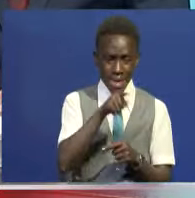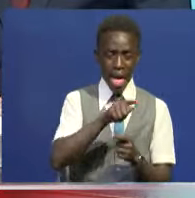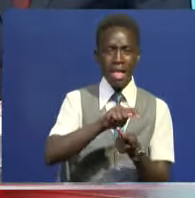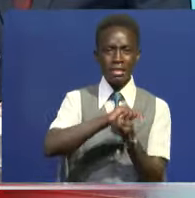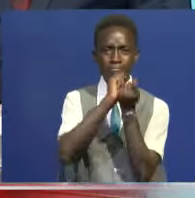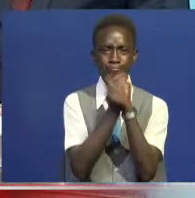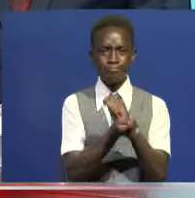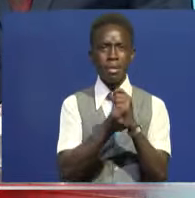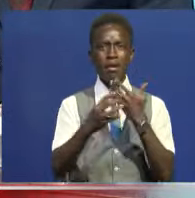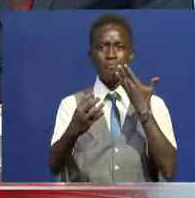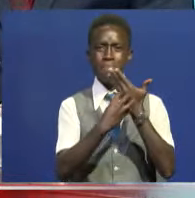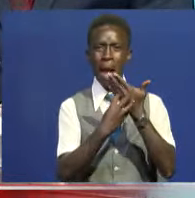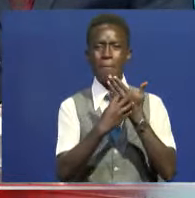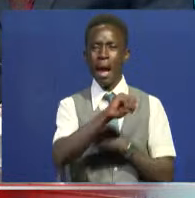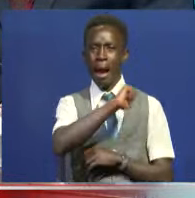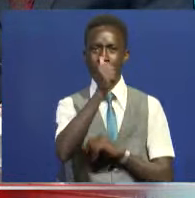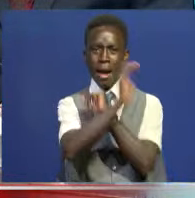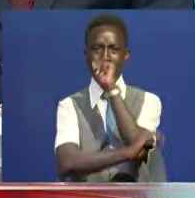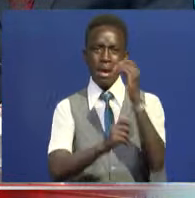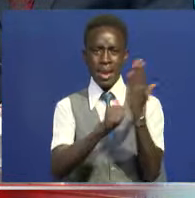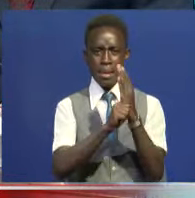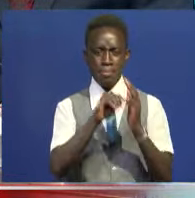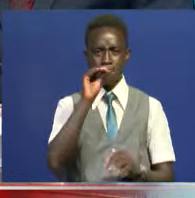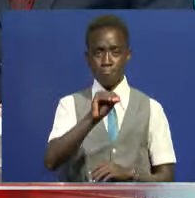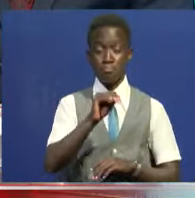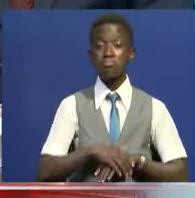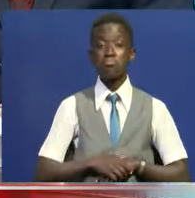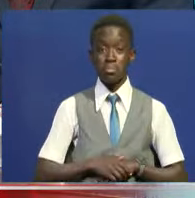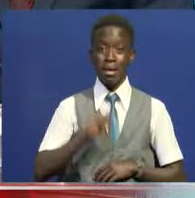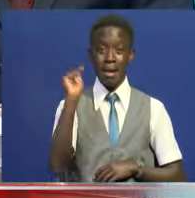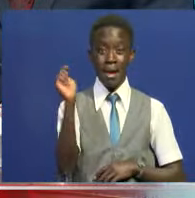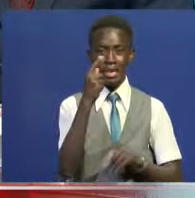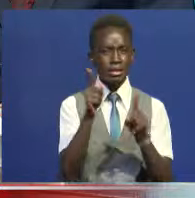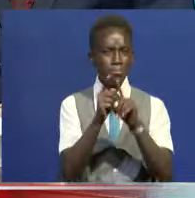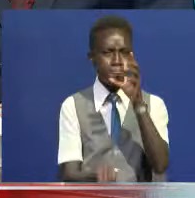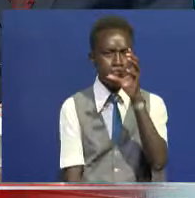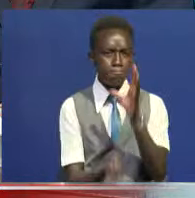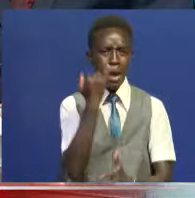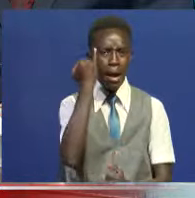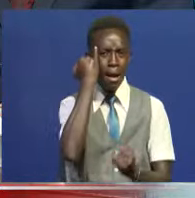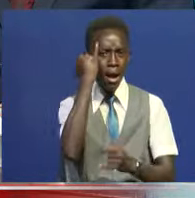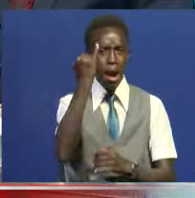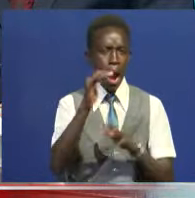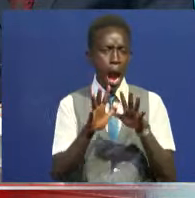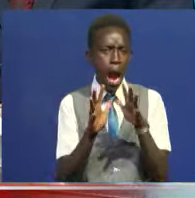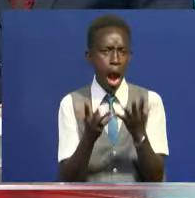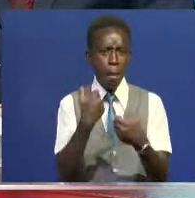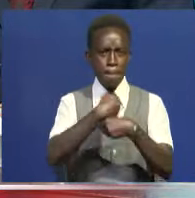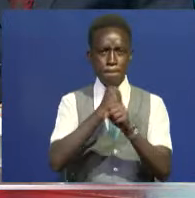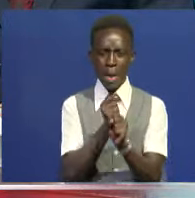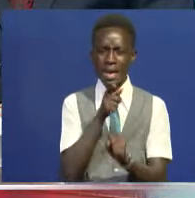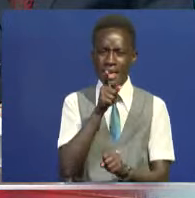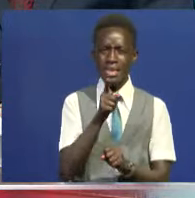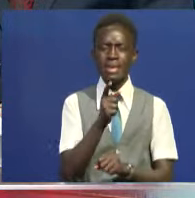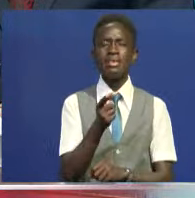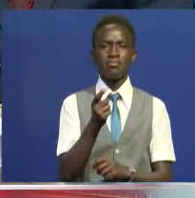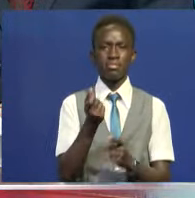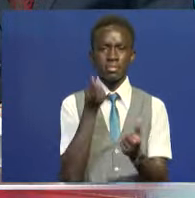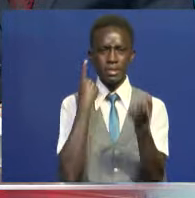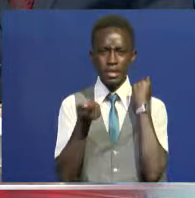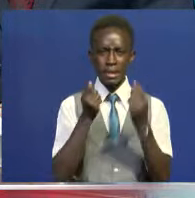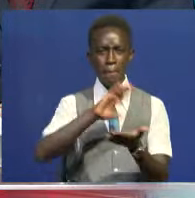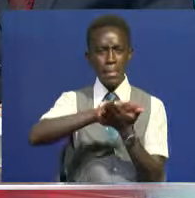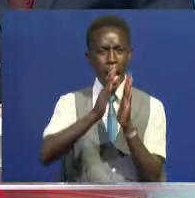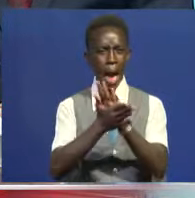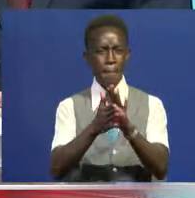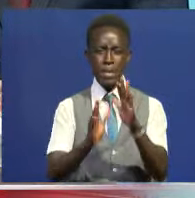jinsi Abdiaziz Hashim anavyotaarifu, Kenya pia imezindua mikakati ya kuimarisha ubora wa majani chai yake kupitia